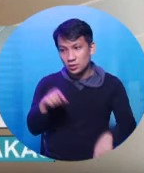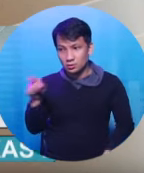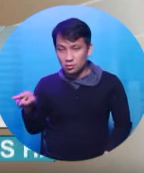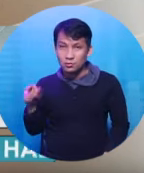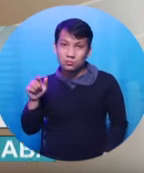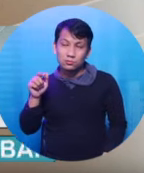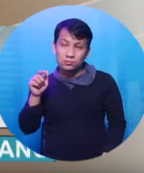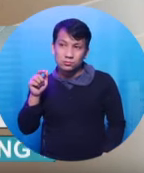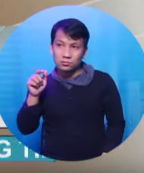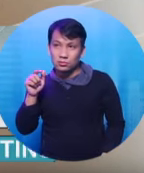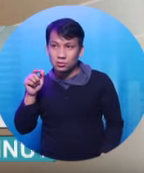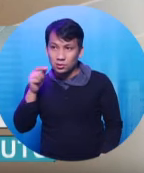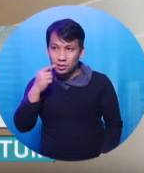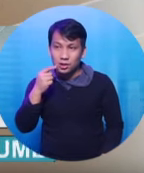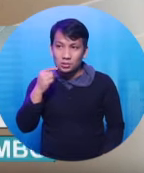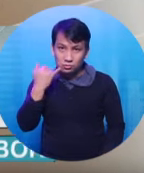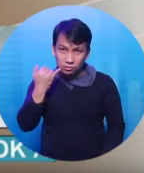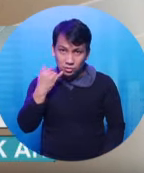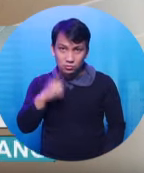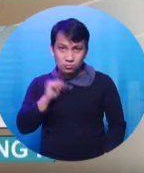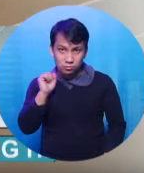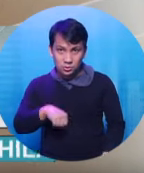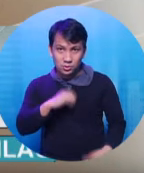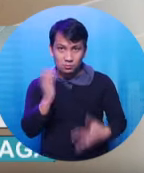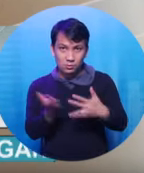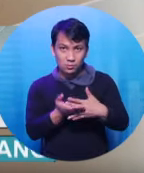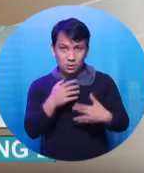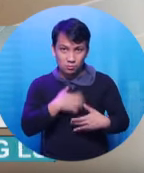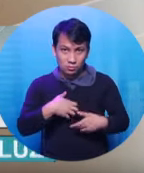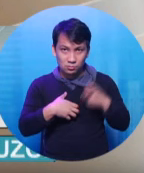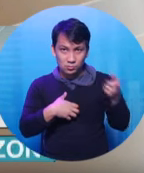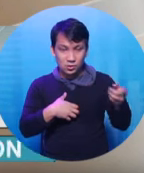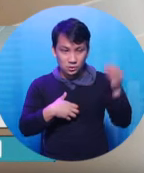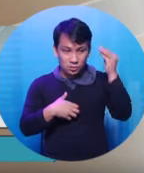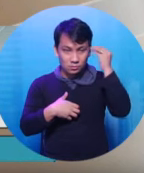kaso laban sa kanilang dalawa, kay Angelica maging kay Mark. Okay sa'yo?